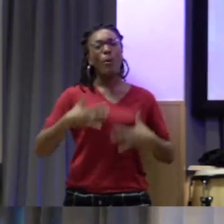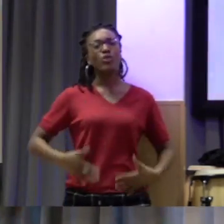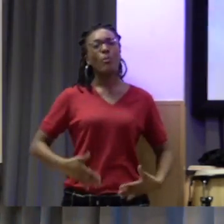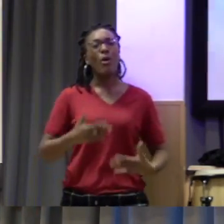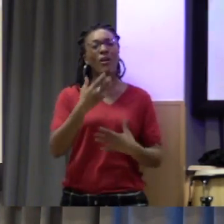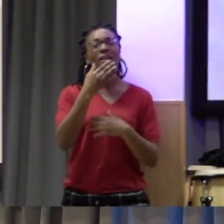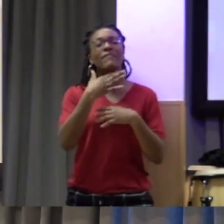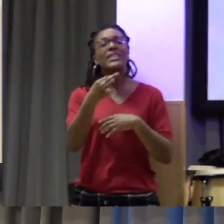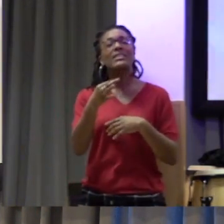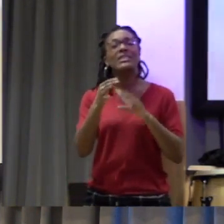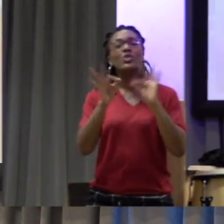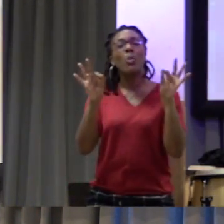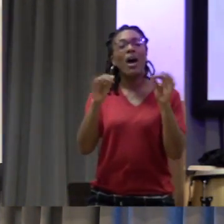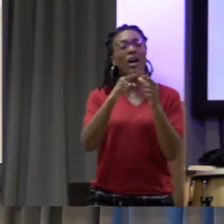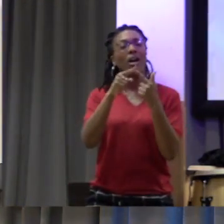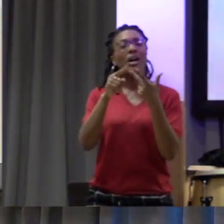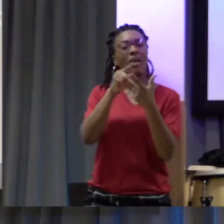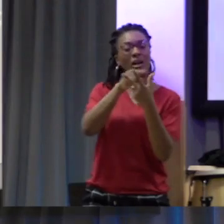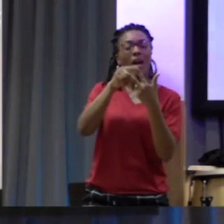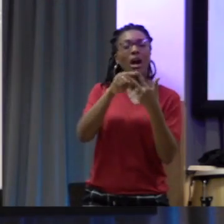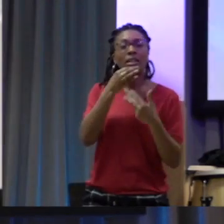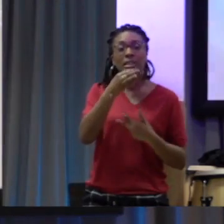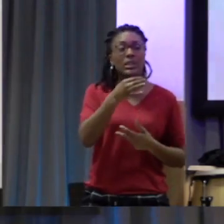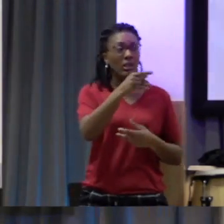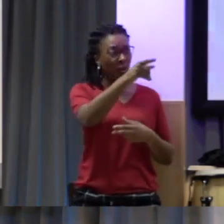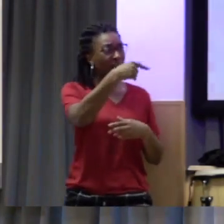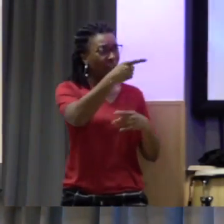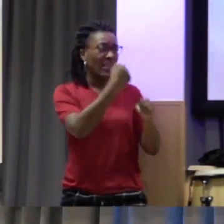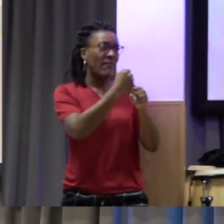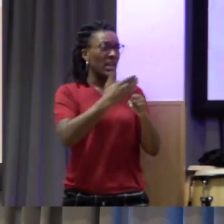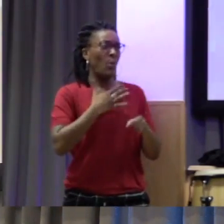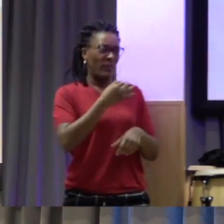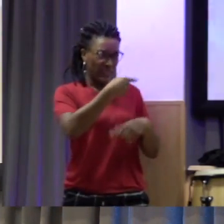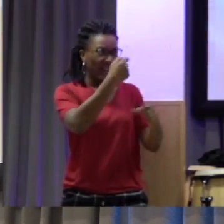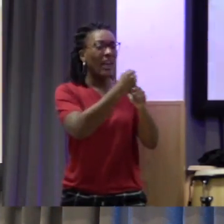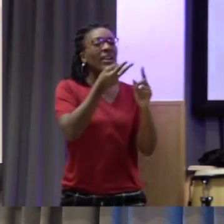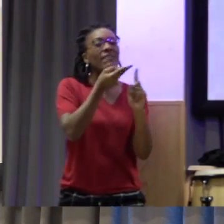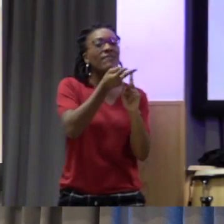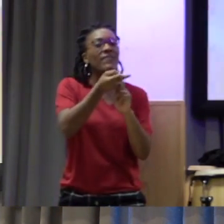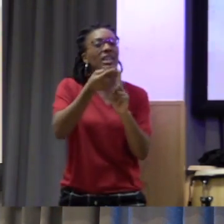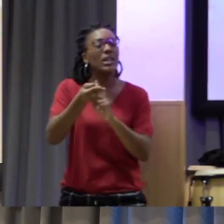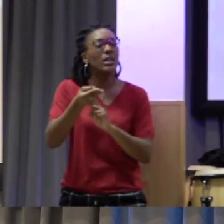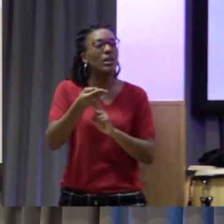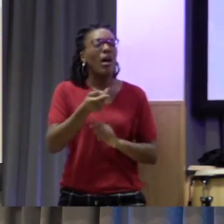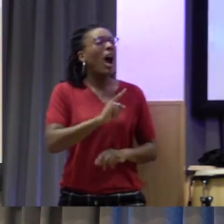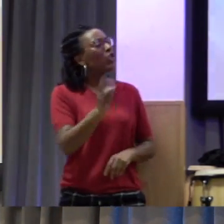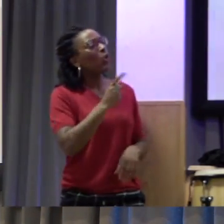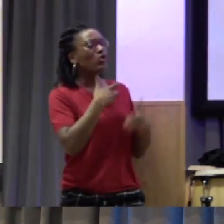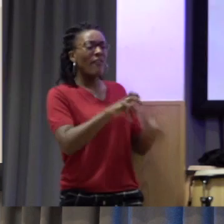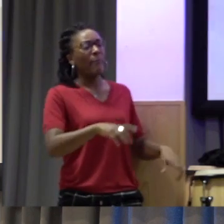père lui dit, vas-y dans ma vigne. Il a dit non, je n'ai pas que ça à faire. Je n'y vais pas.